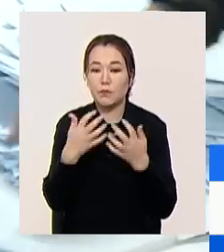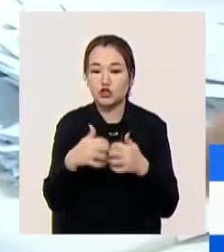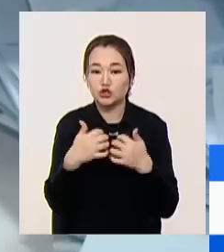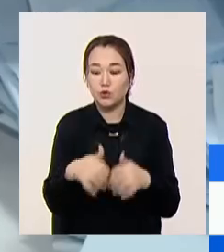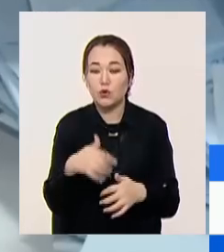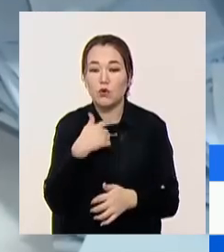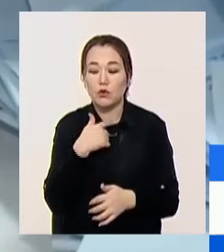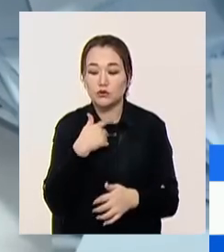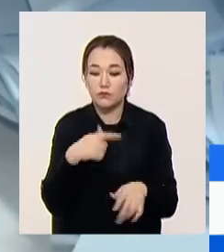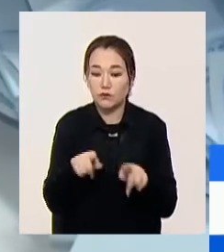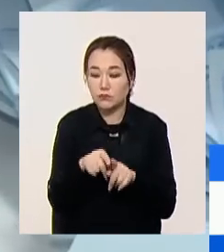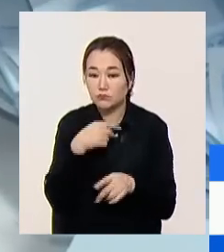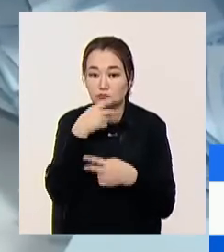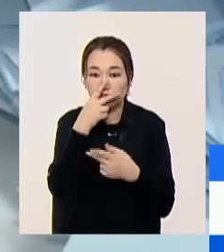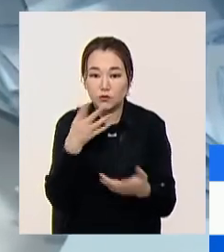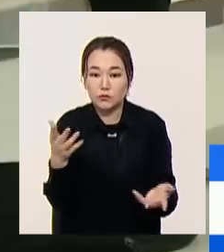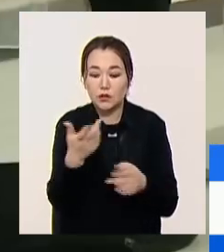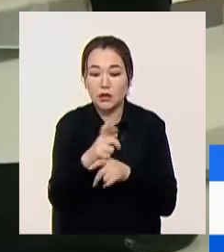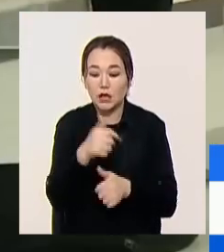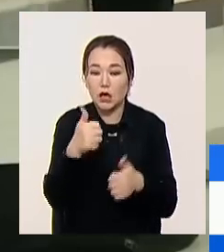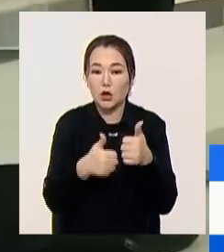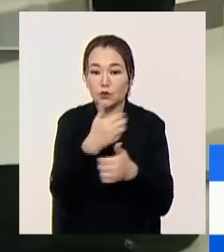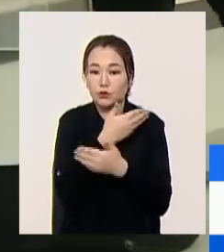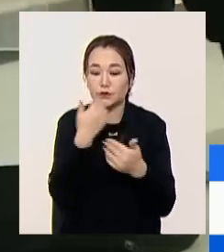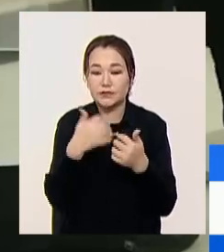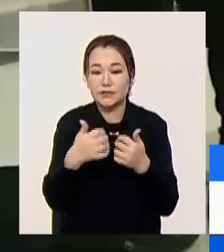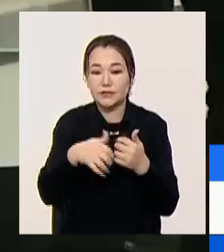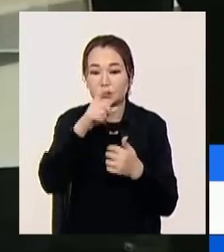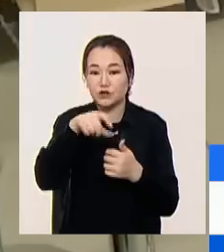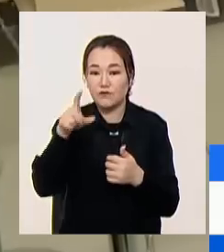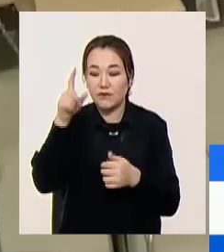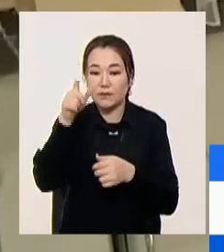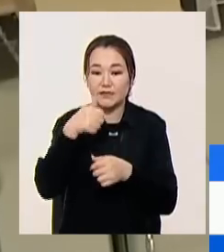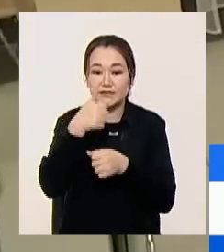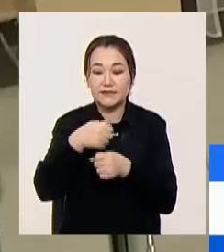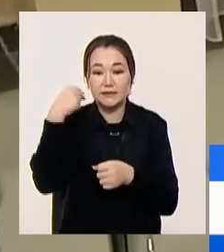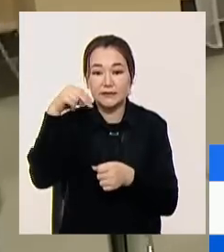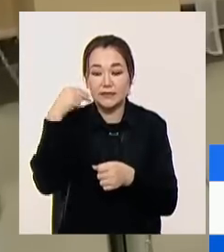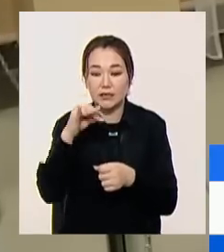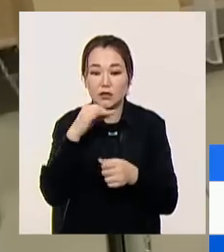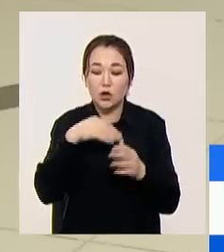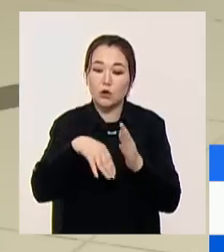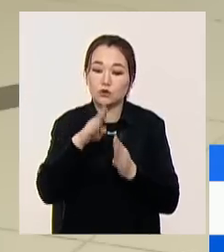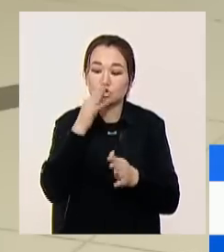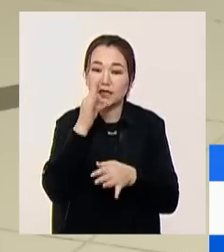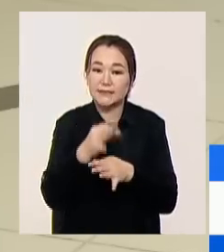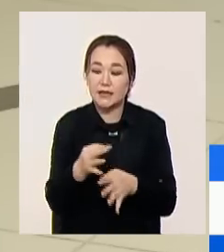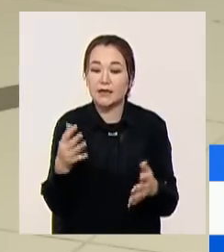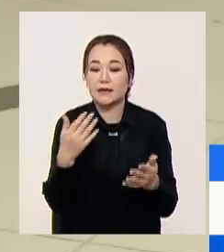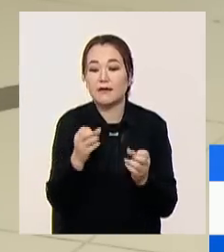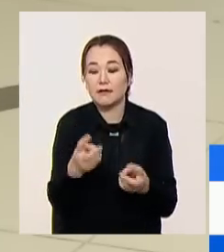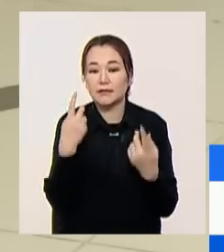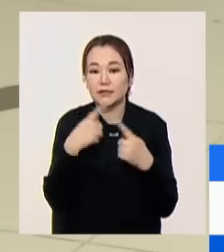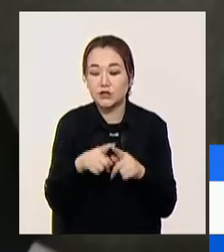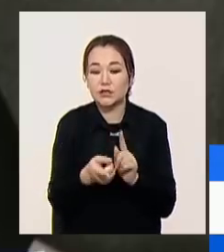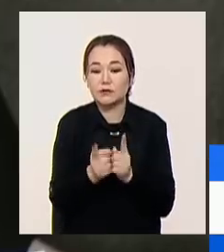голосов. Также обратили внимание на недостаток конкуренции среди кандидатов. Однако отметили и положительные стороны, как